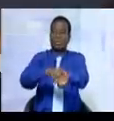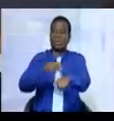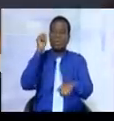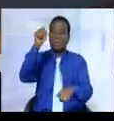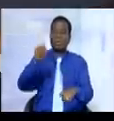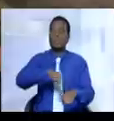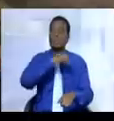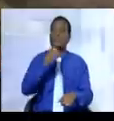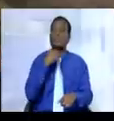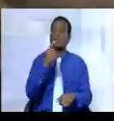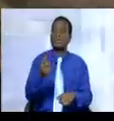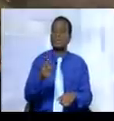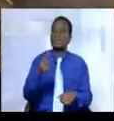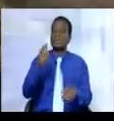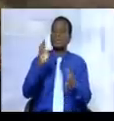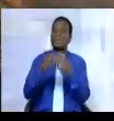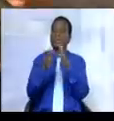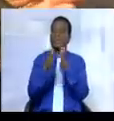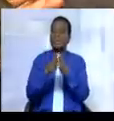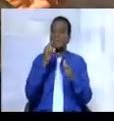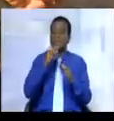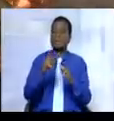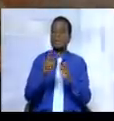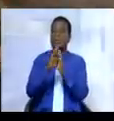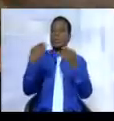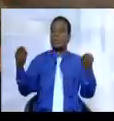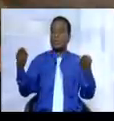je tiens à vous dire que ce colloque est un colloque ouvert.